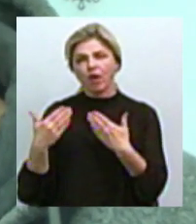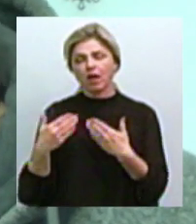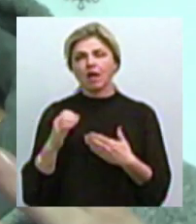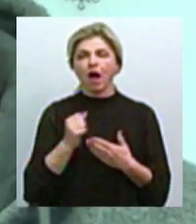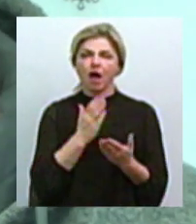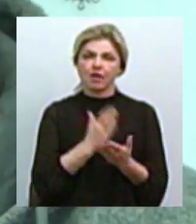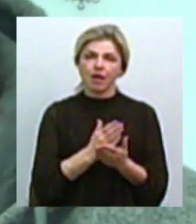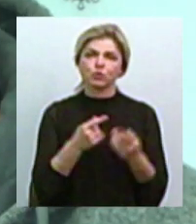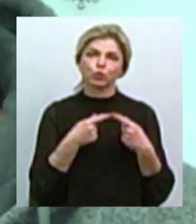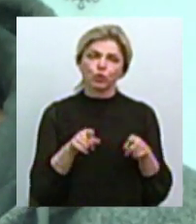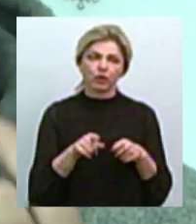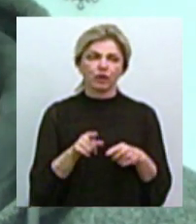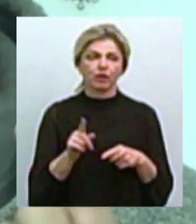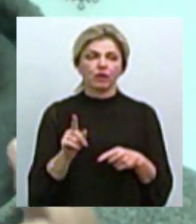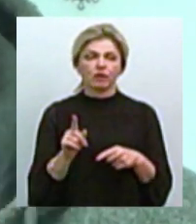такі,